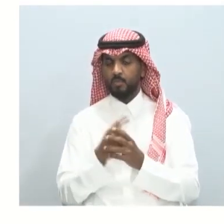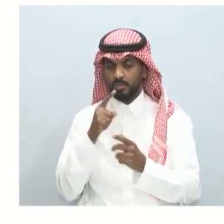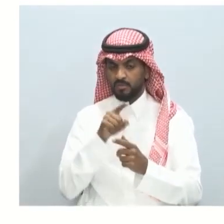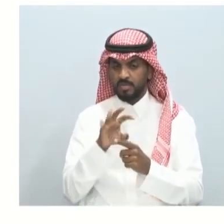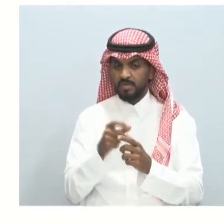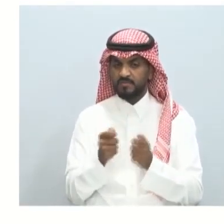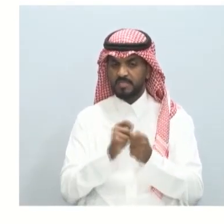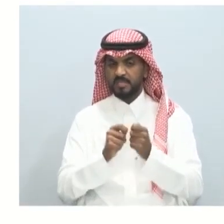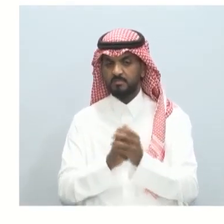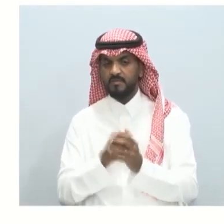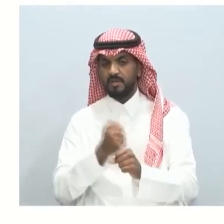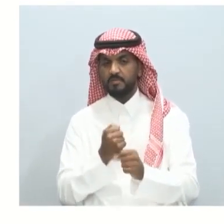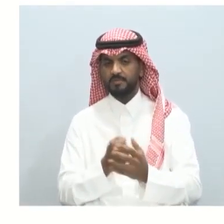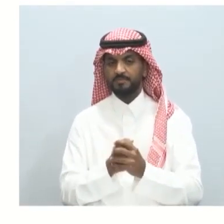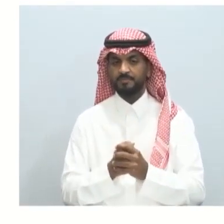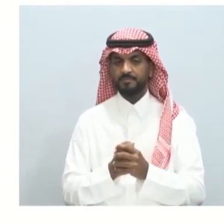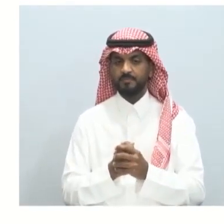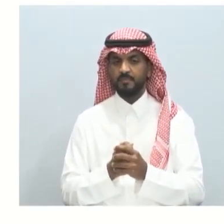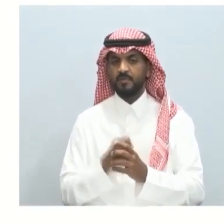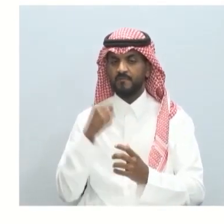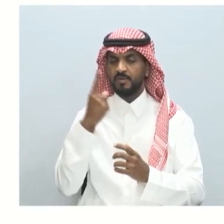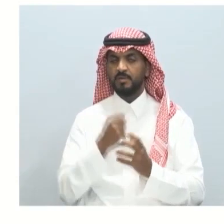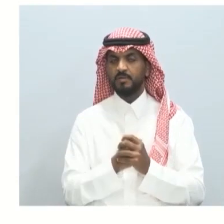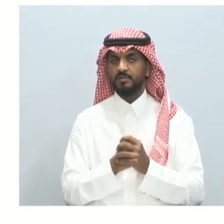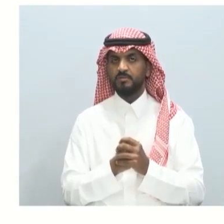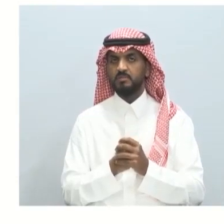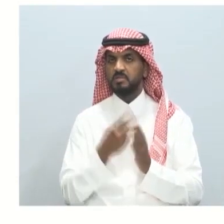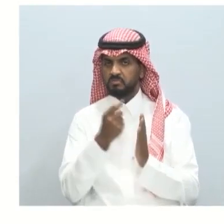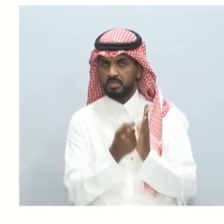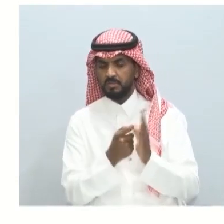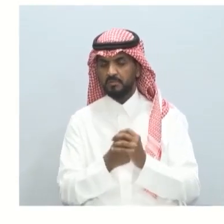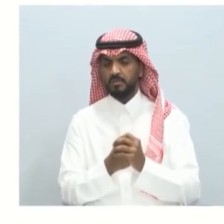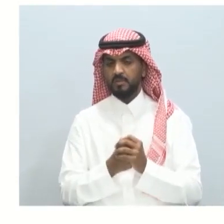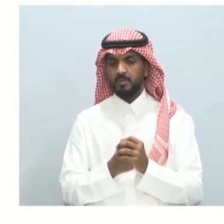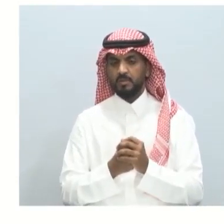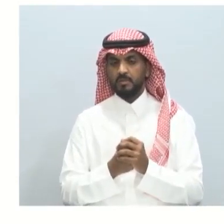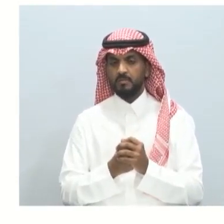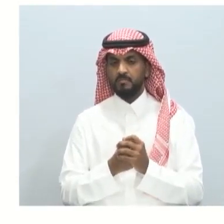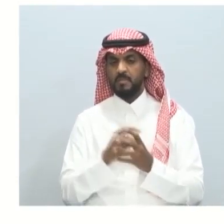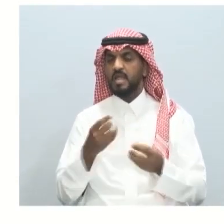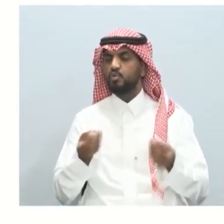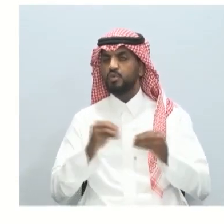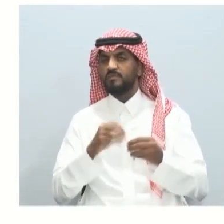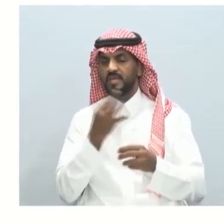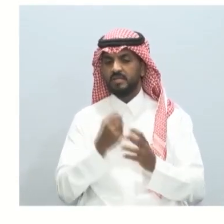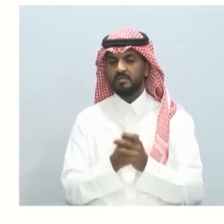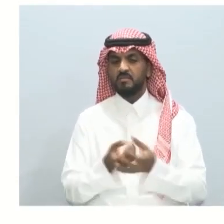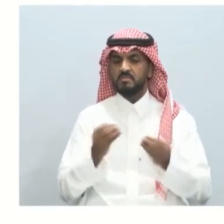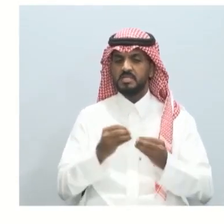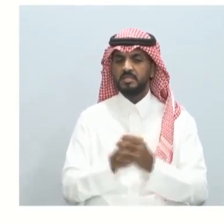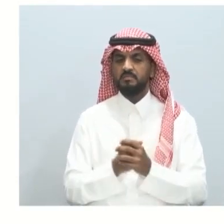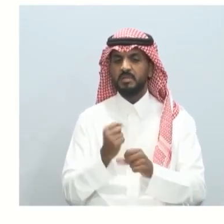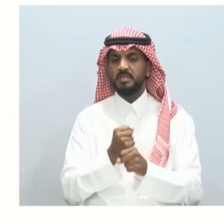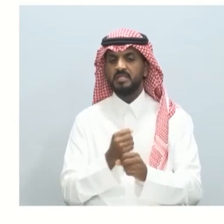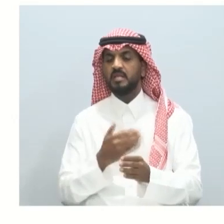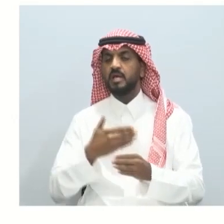كيف تستخدمها في العمل هنا ايضا فكره ثم ستاتي بتعليق كذلك فكره اخرى من لا يضيف لقراءته المزيد من عمليات